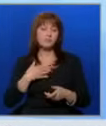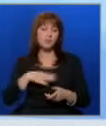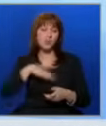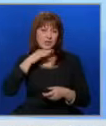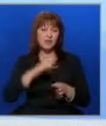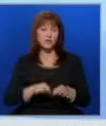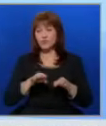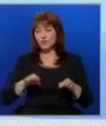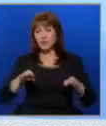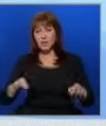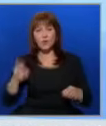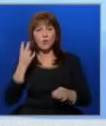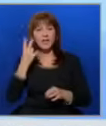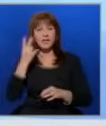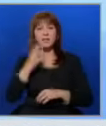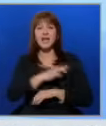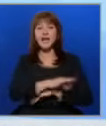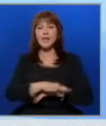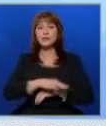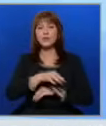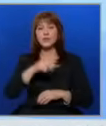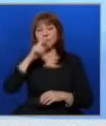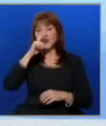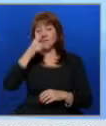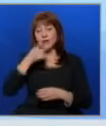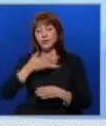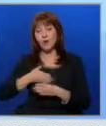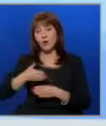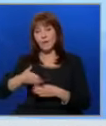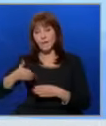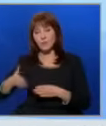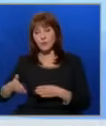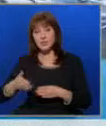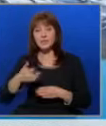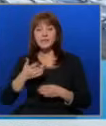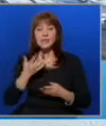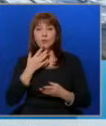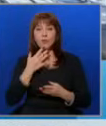да разбира историческата важност на процесите, които протичат България в момента.